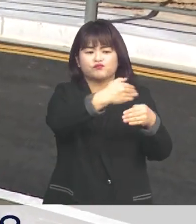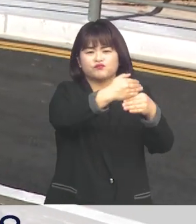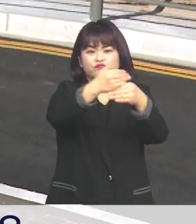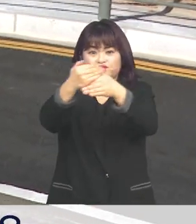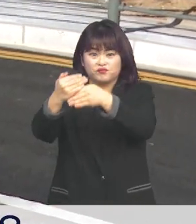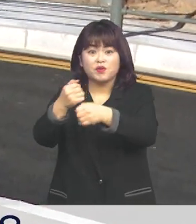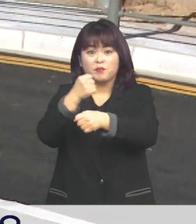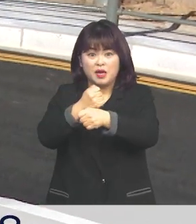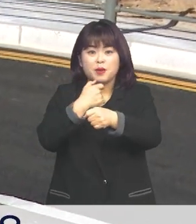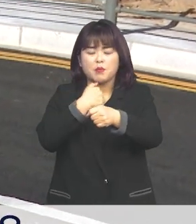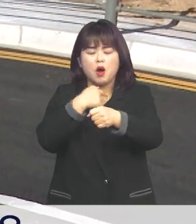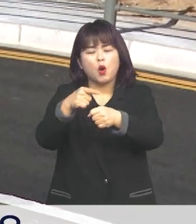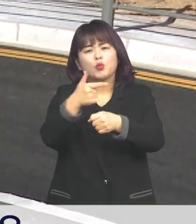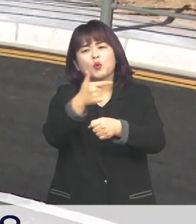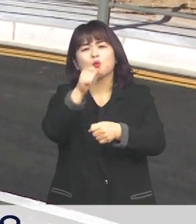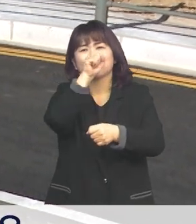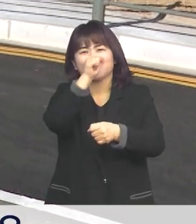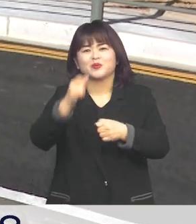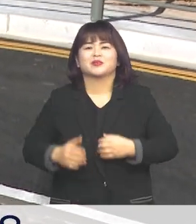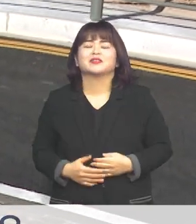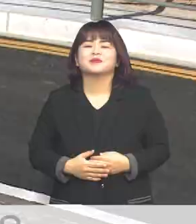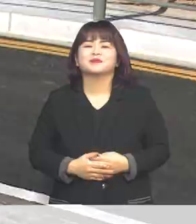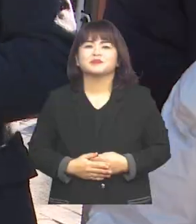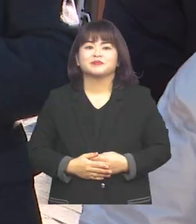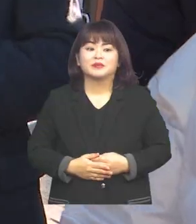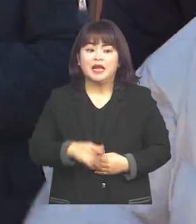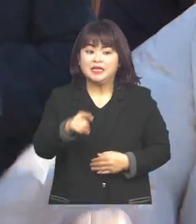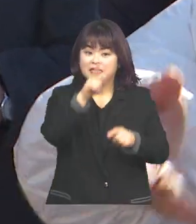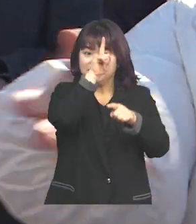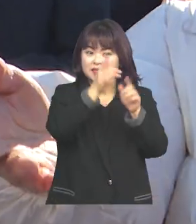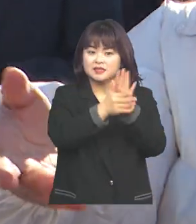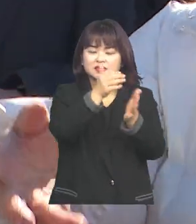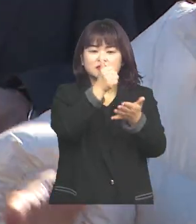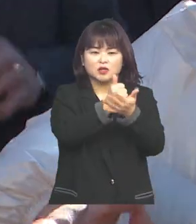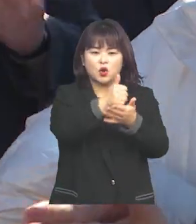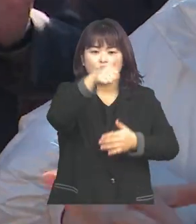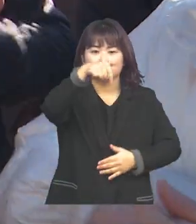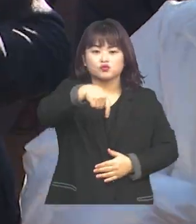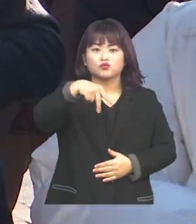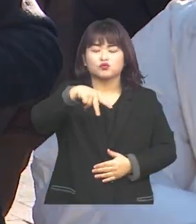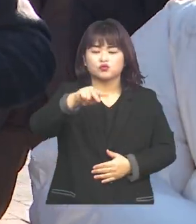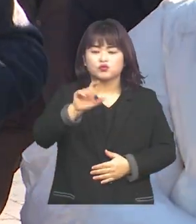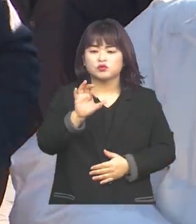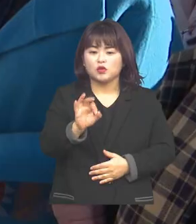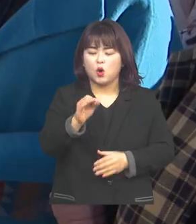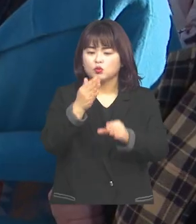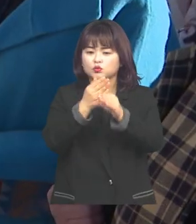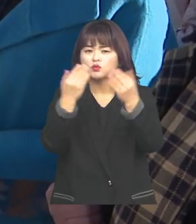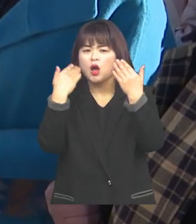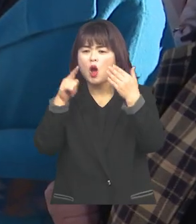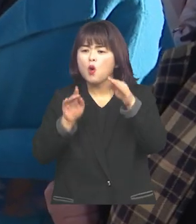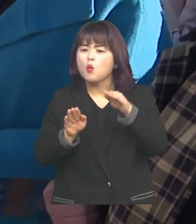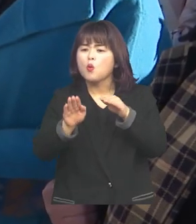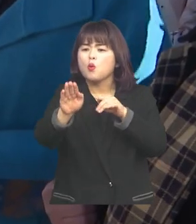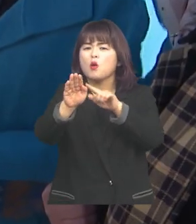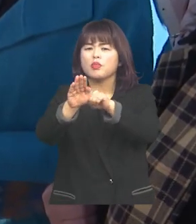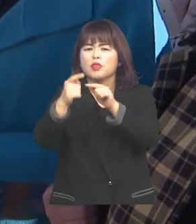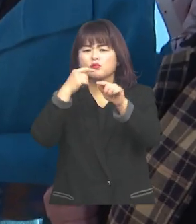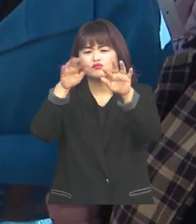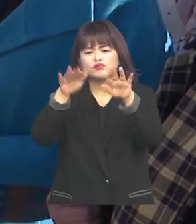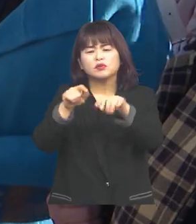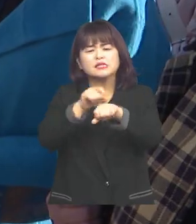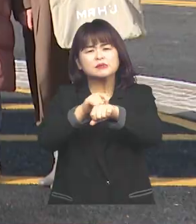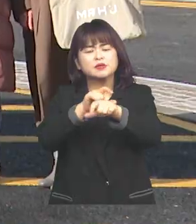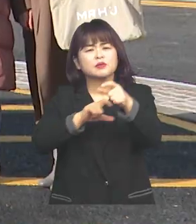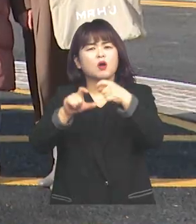울타리를 쳐주셔서 너무 좋은 것 같아요. 이 시장은 구성중 고등학교 통학로가 지대가 높은 만큼 눈이 올